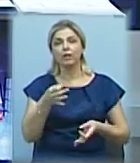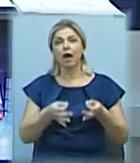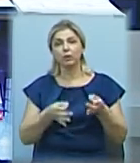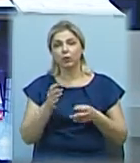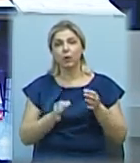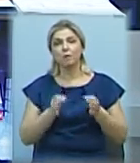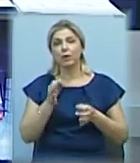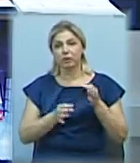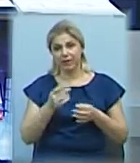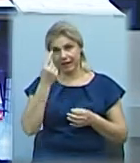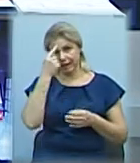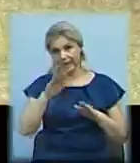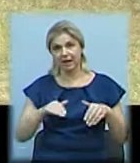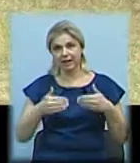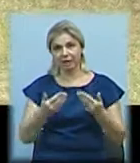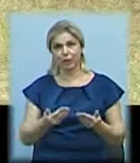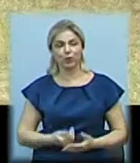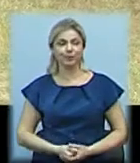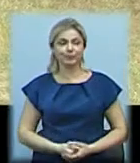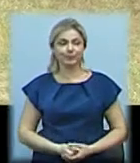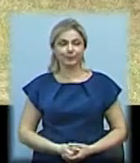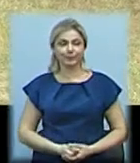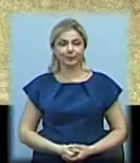еколого-натуралістичною ініціативою.